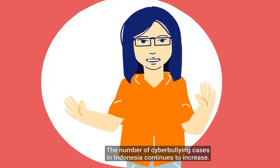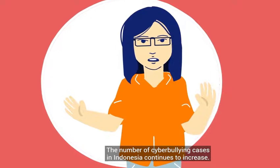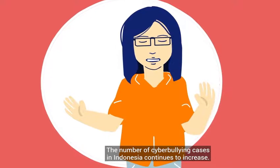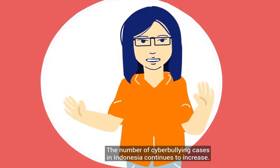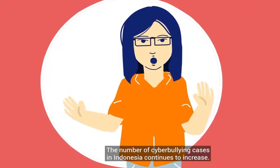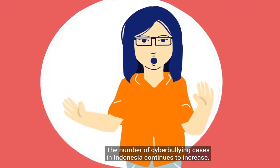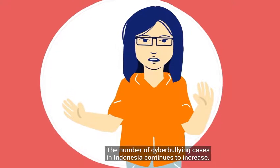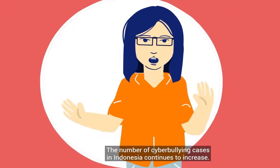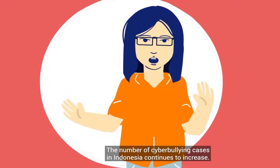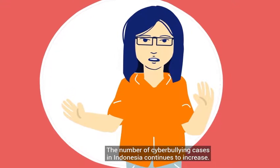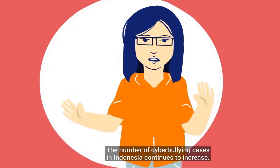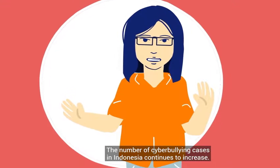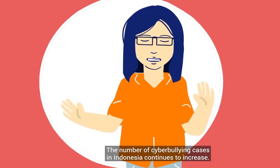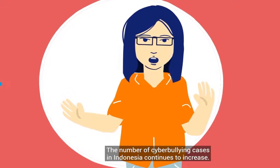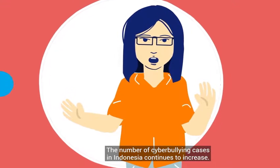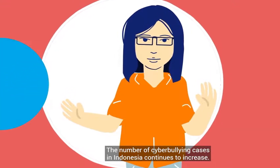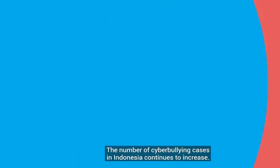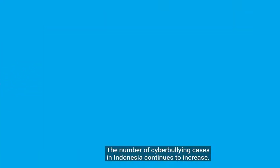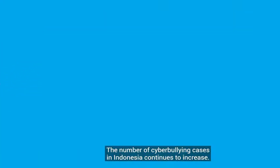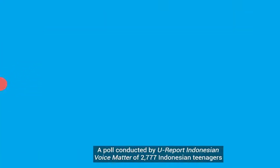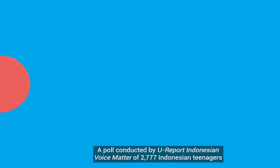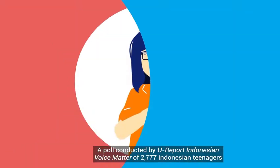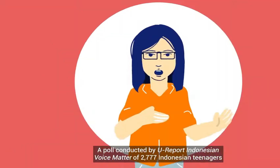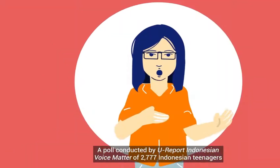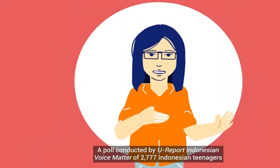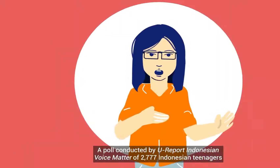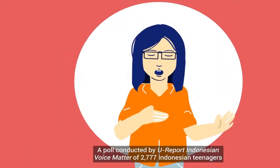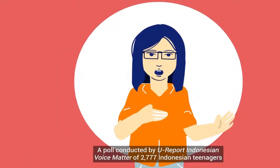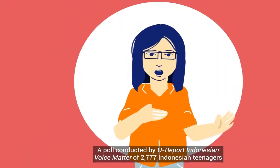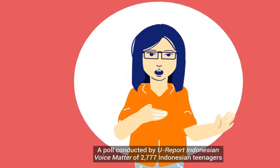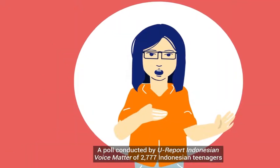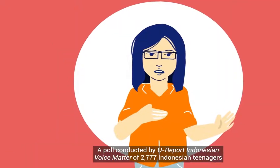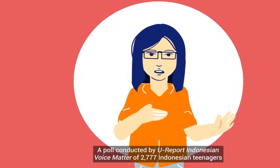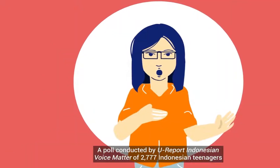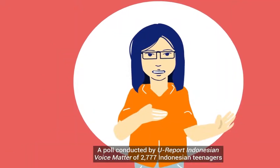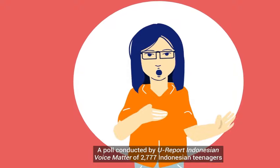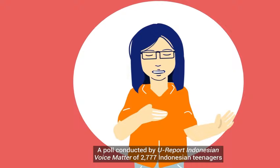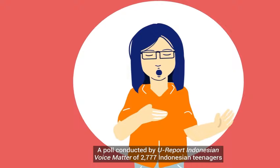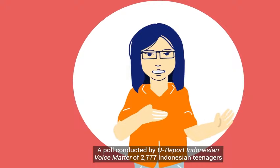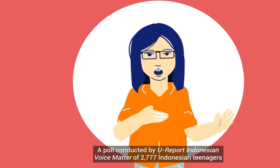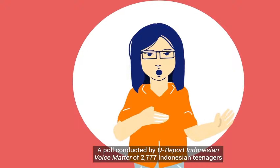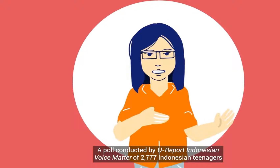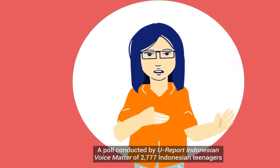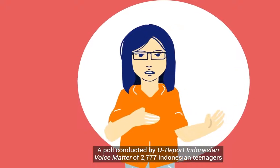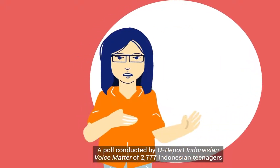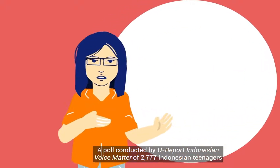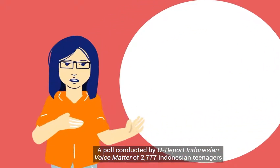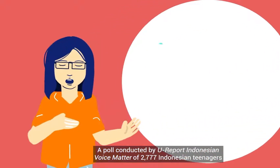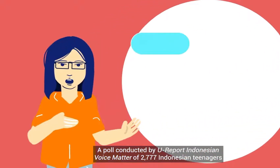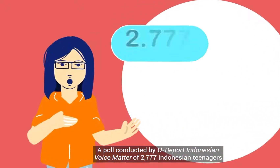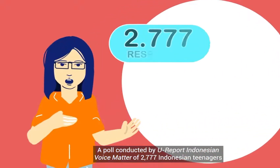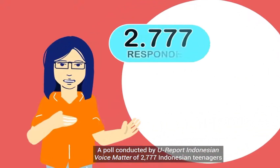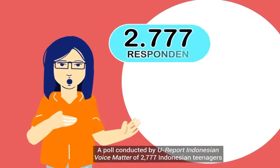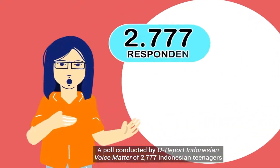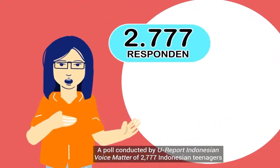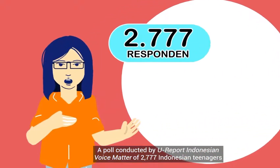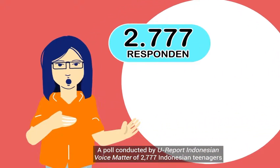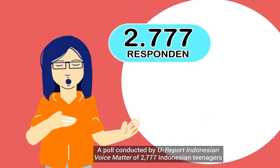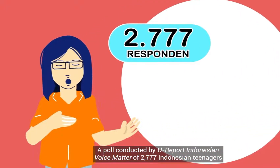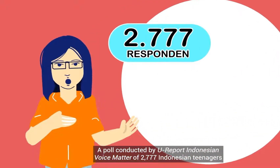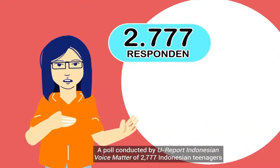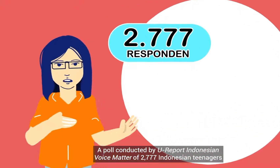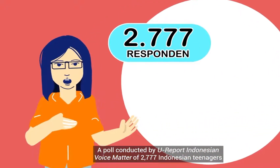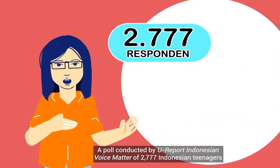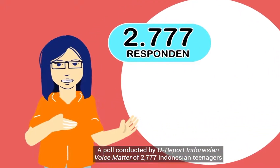kasus cyberbullying di Indonesia terus meningkat. Sebuah polling yang dilakukan oleh You Report Indonesia Voice Matter terhadap